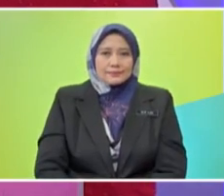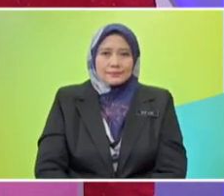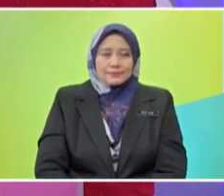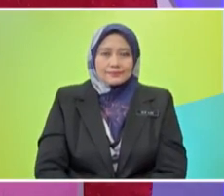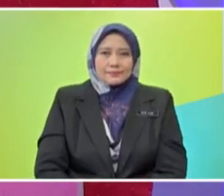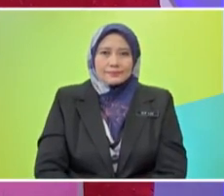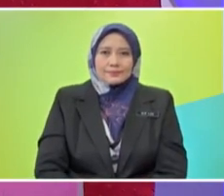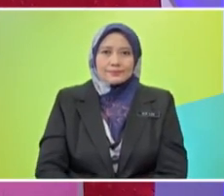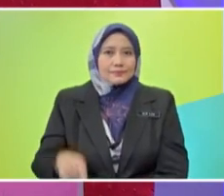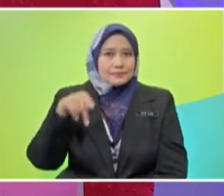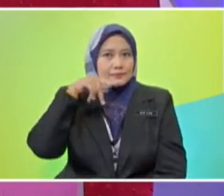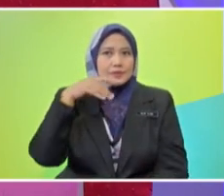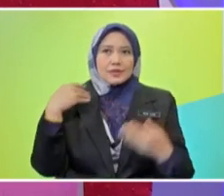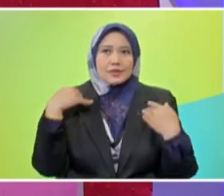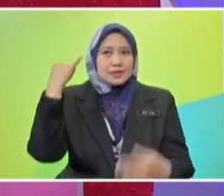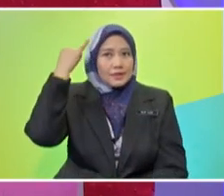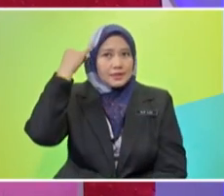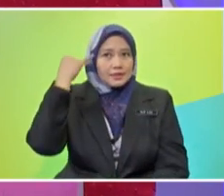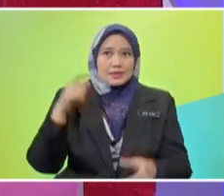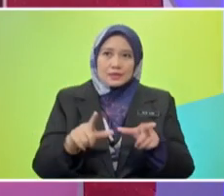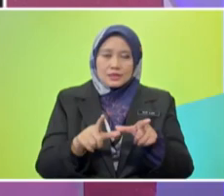lain untuk membina ayat?